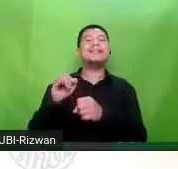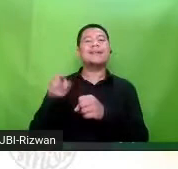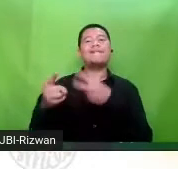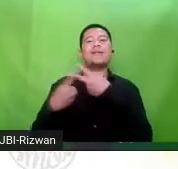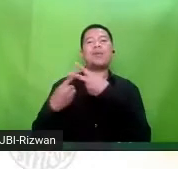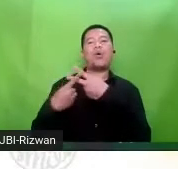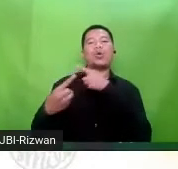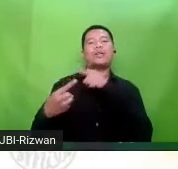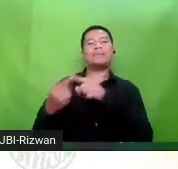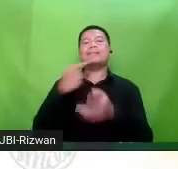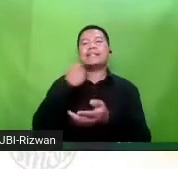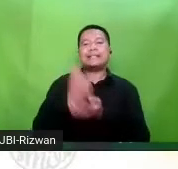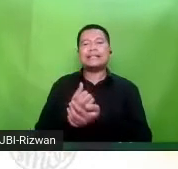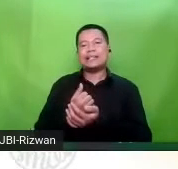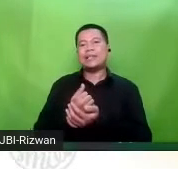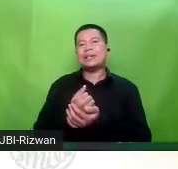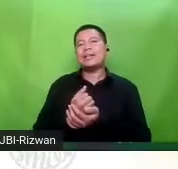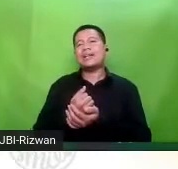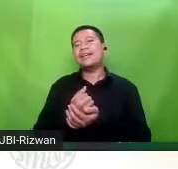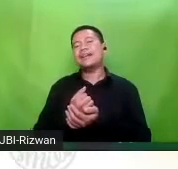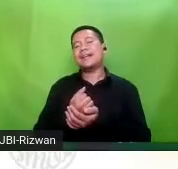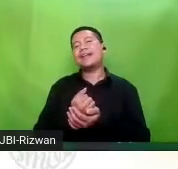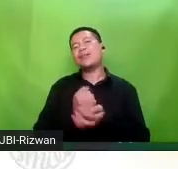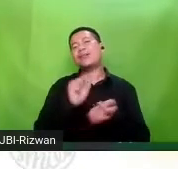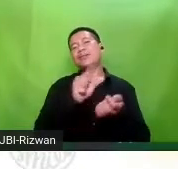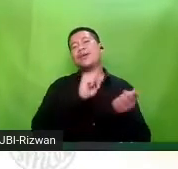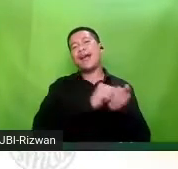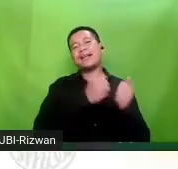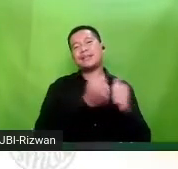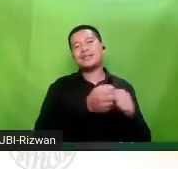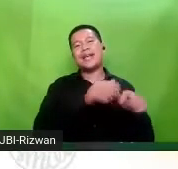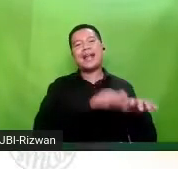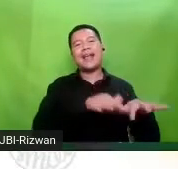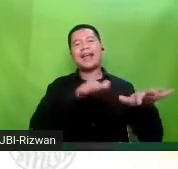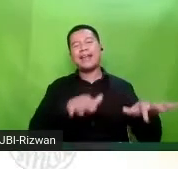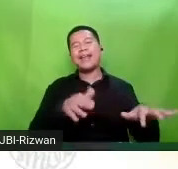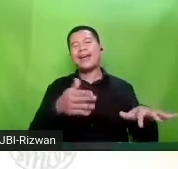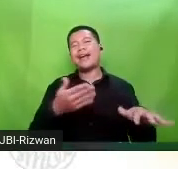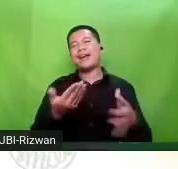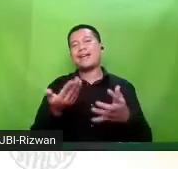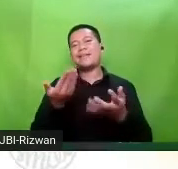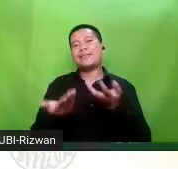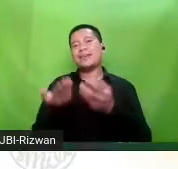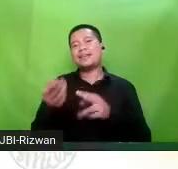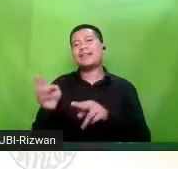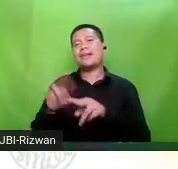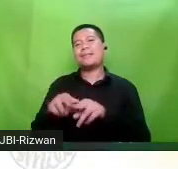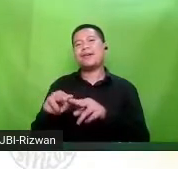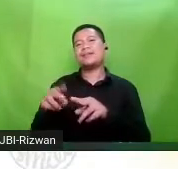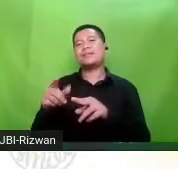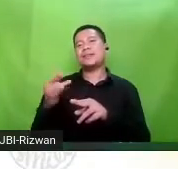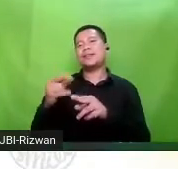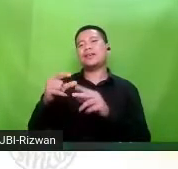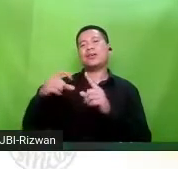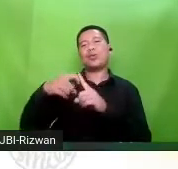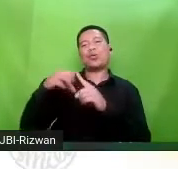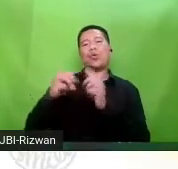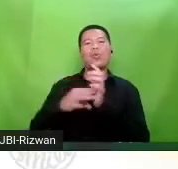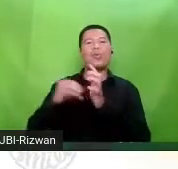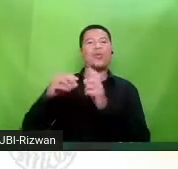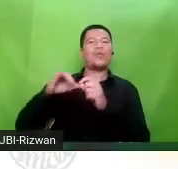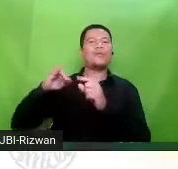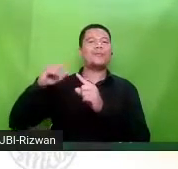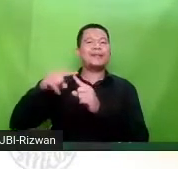pada kasus ADHD yang kemudian memang sudah disertai dengan komorbid yang tidak hanya